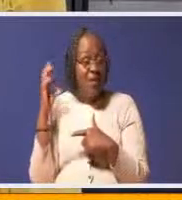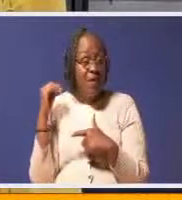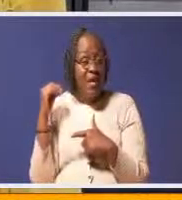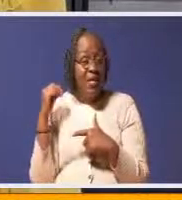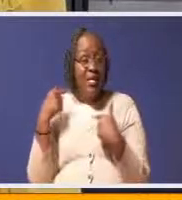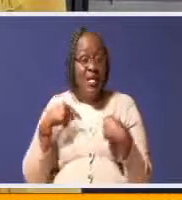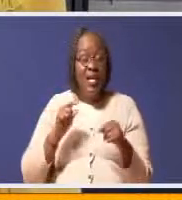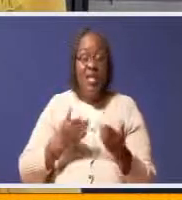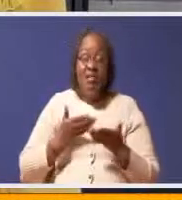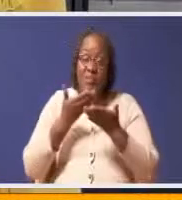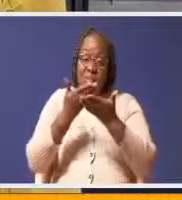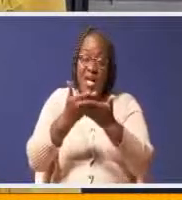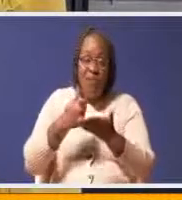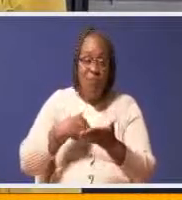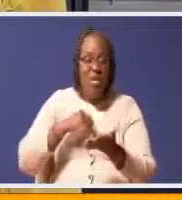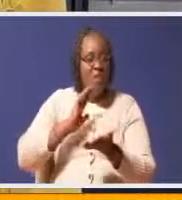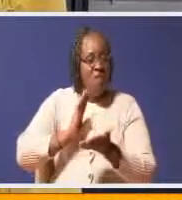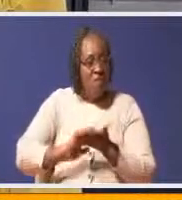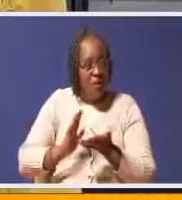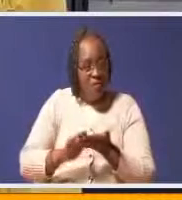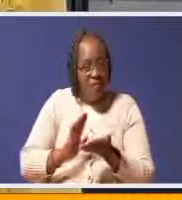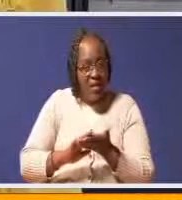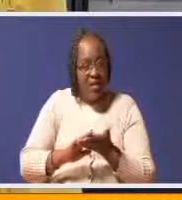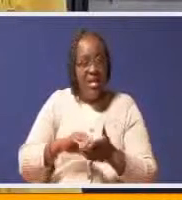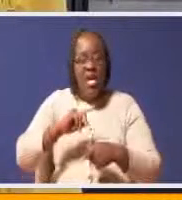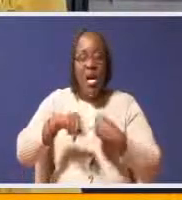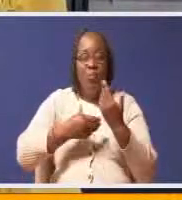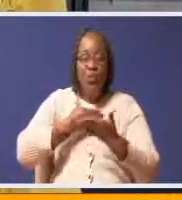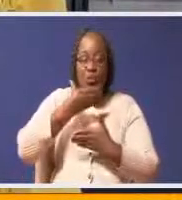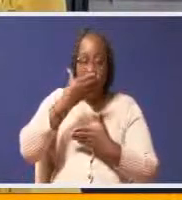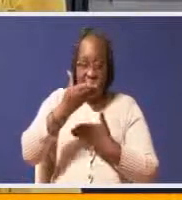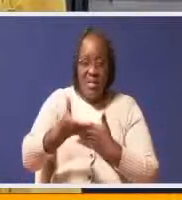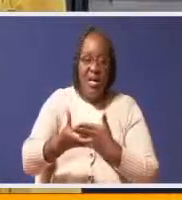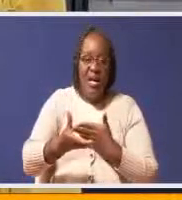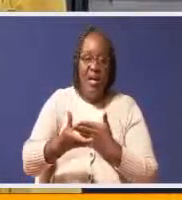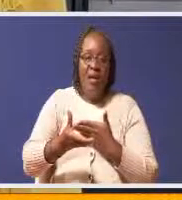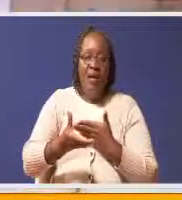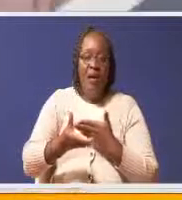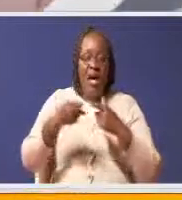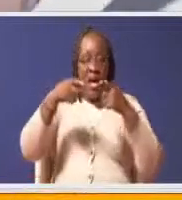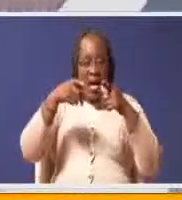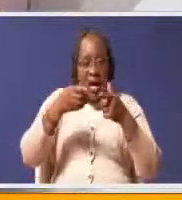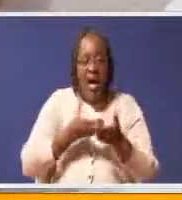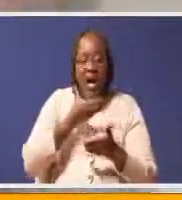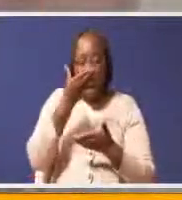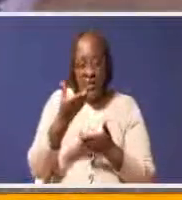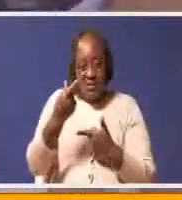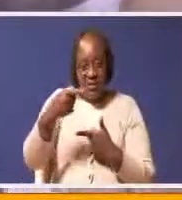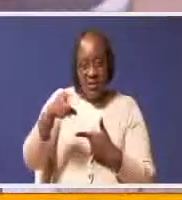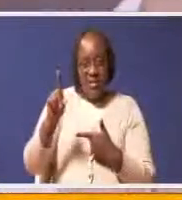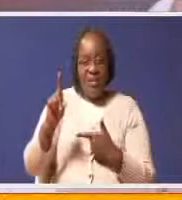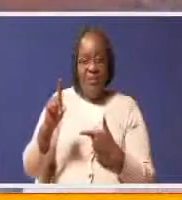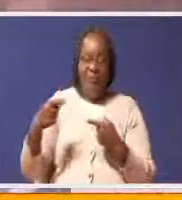let them serve me immediately. I'm going to answer and give them relevant answers. Ngurugia kia lirien